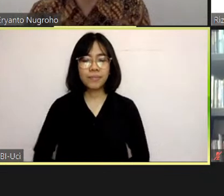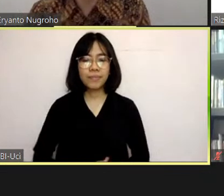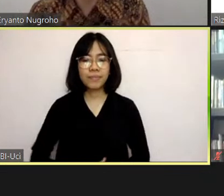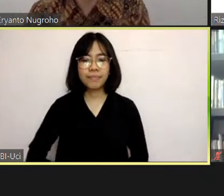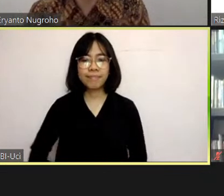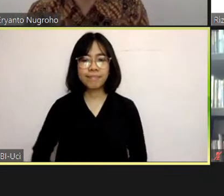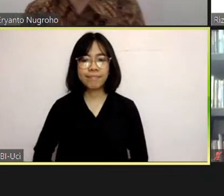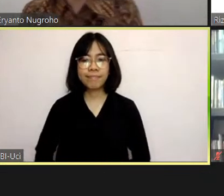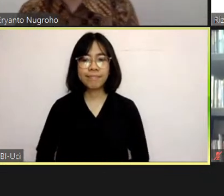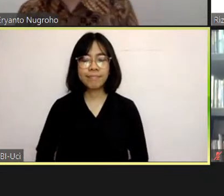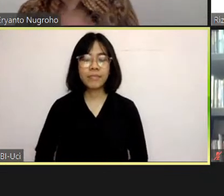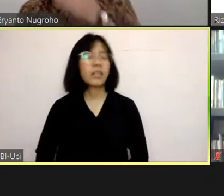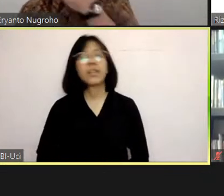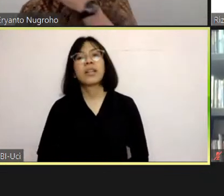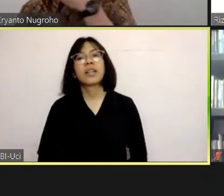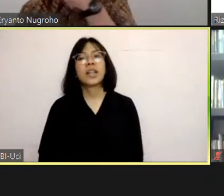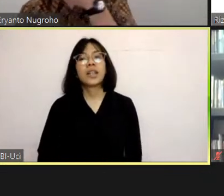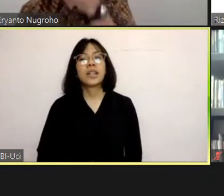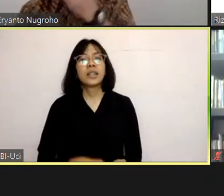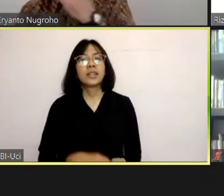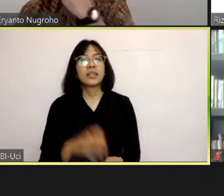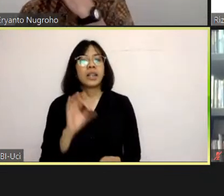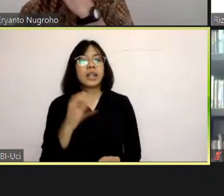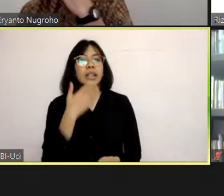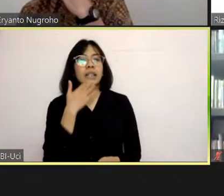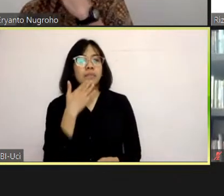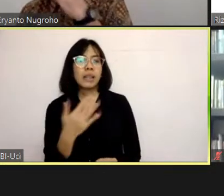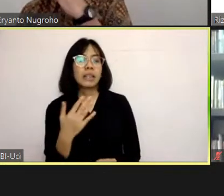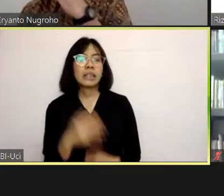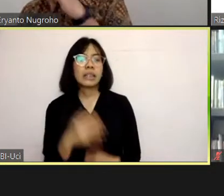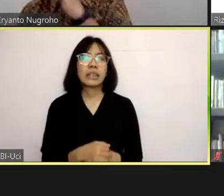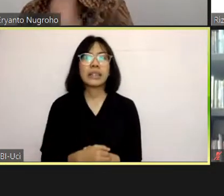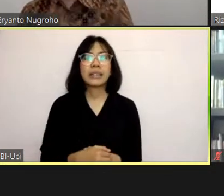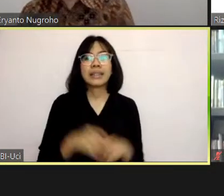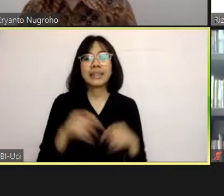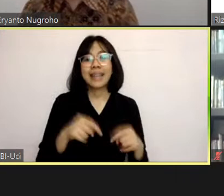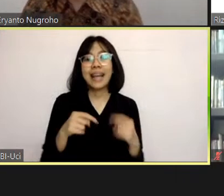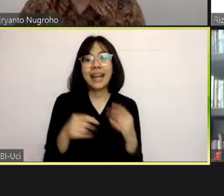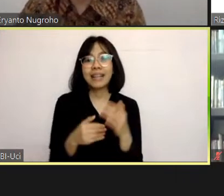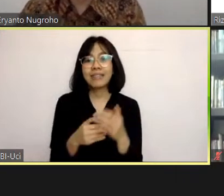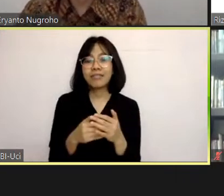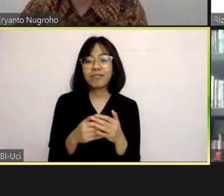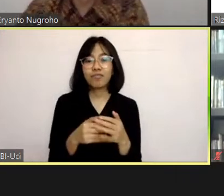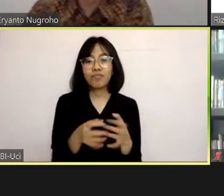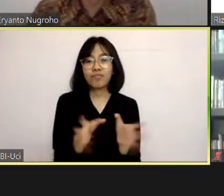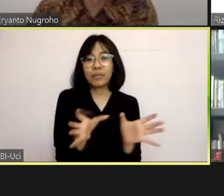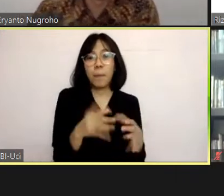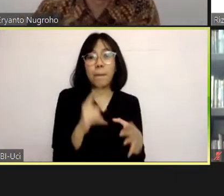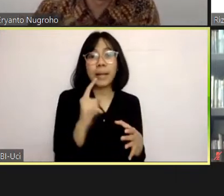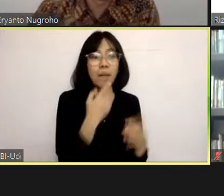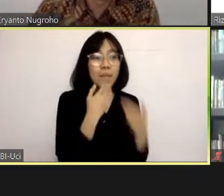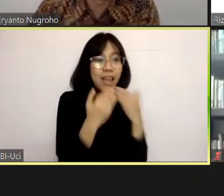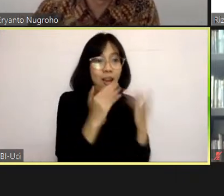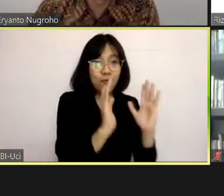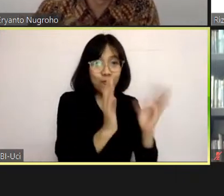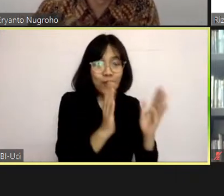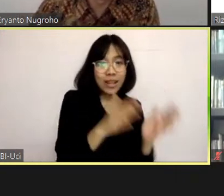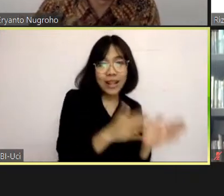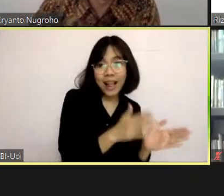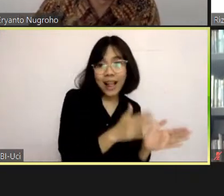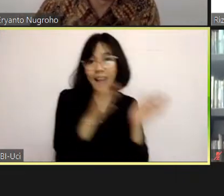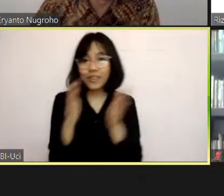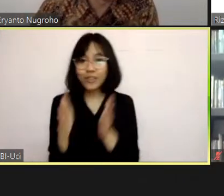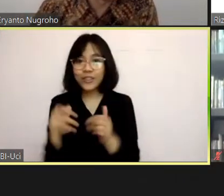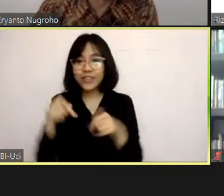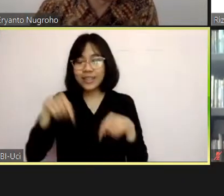Terima kasih Bang Eri. Kita sudah melewati termin pertama. Saya langsung lanjut ke termin berikutnya